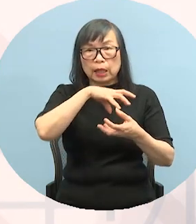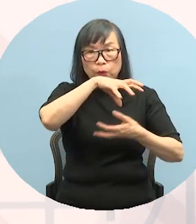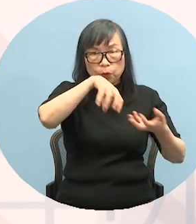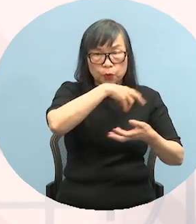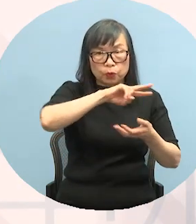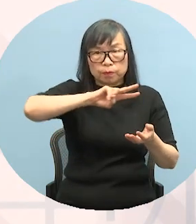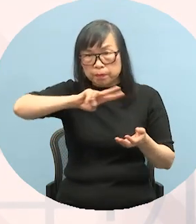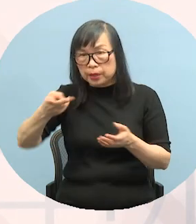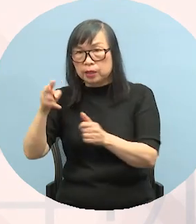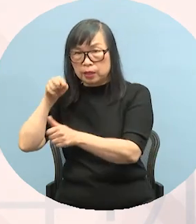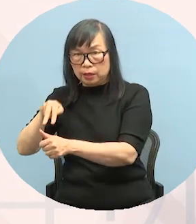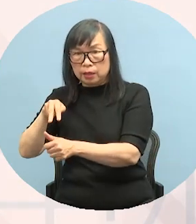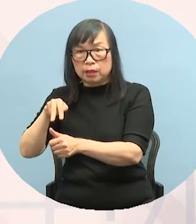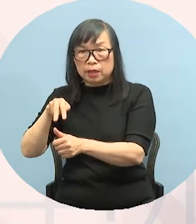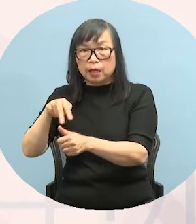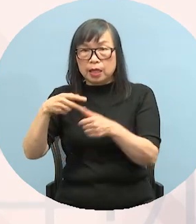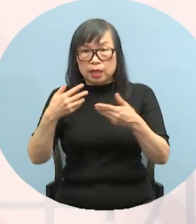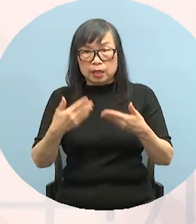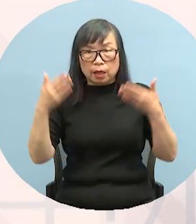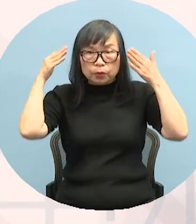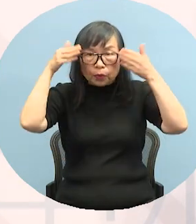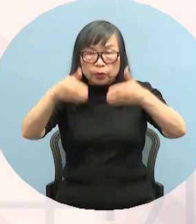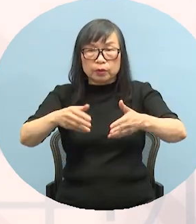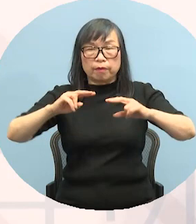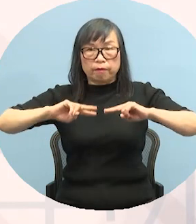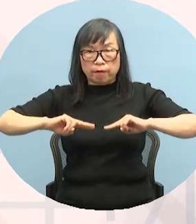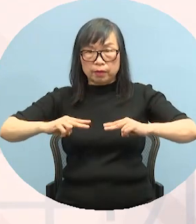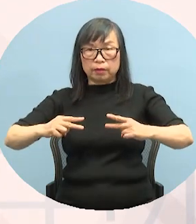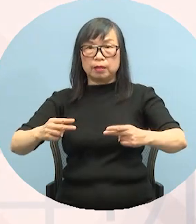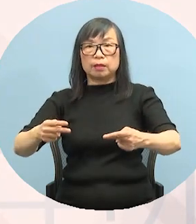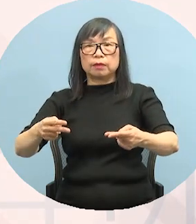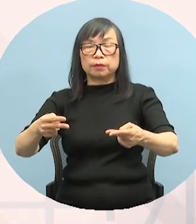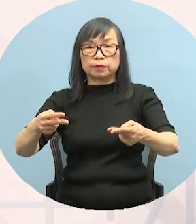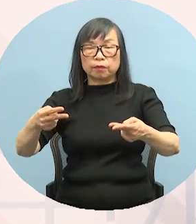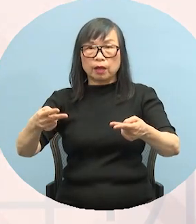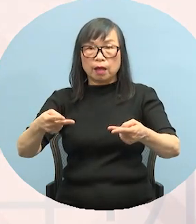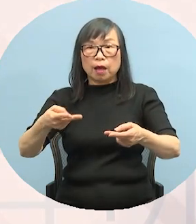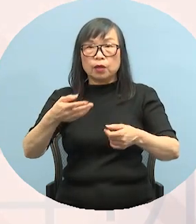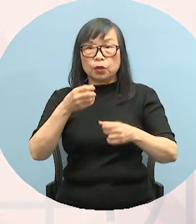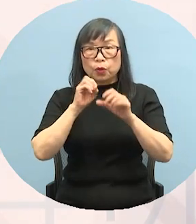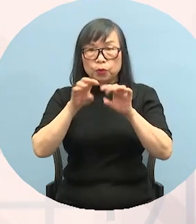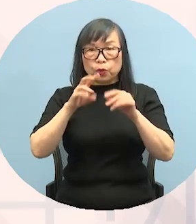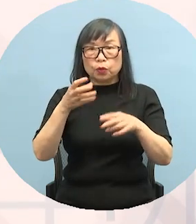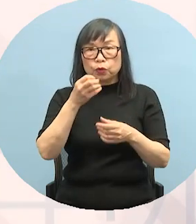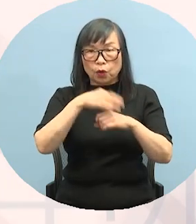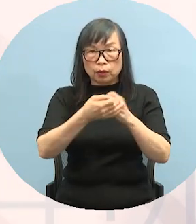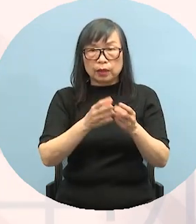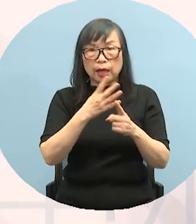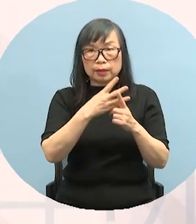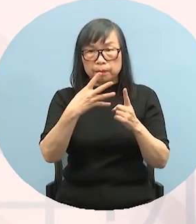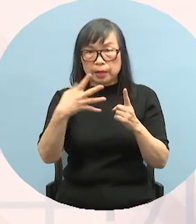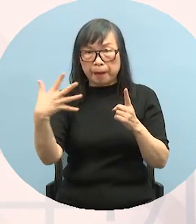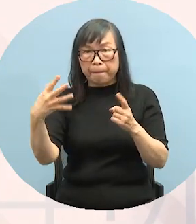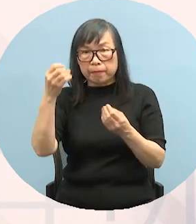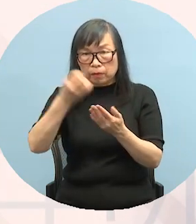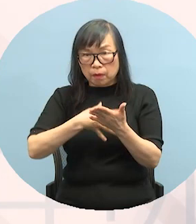乱转治，现在是聚焦发展的时候。无论是推进国家《14/5规划纲